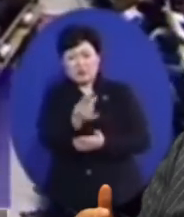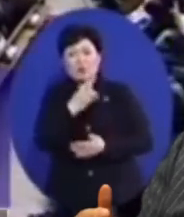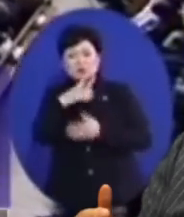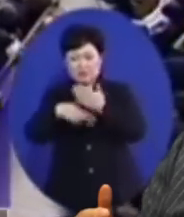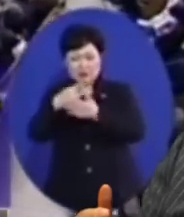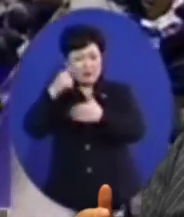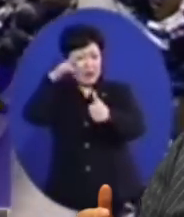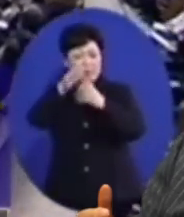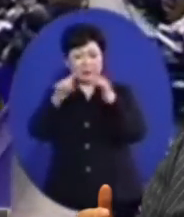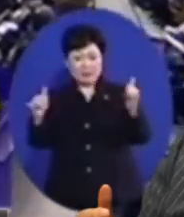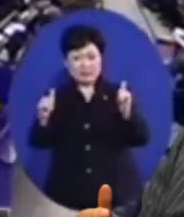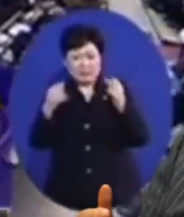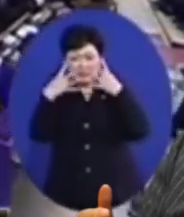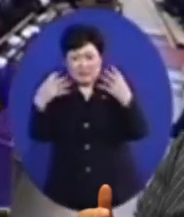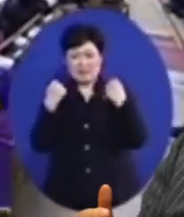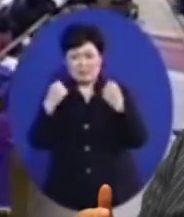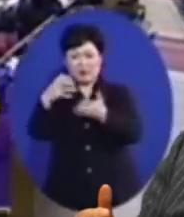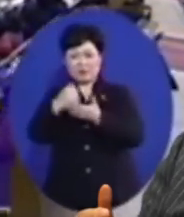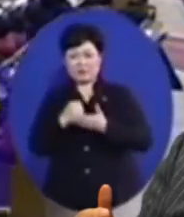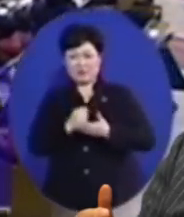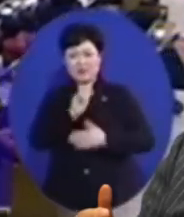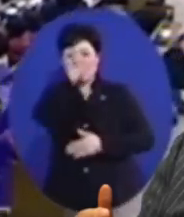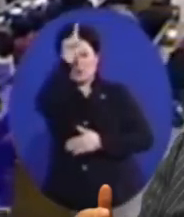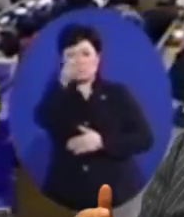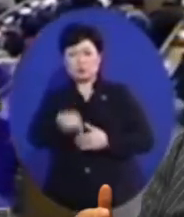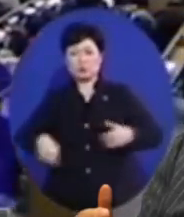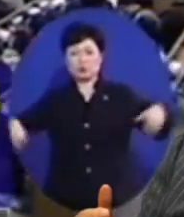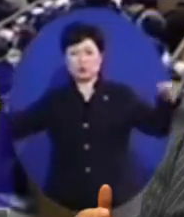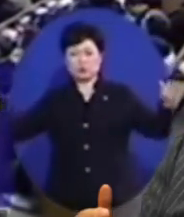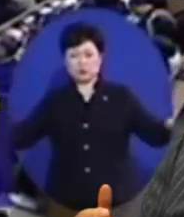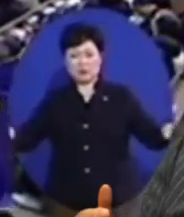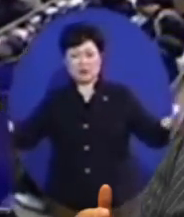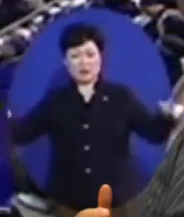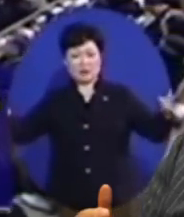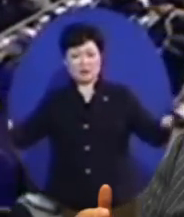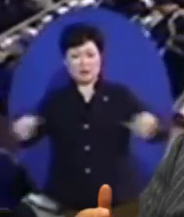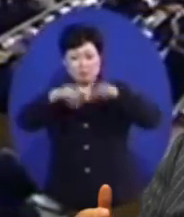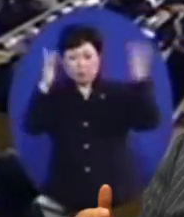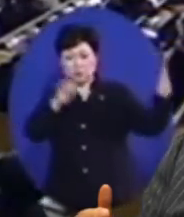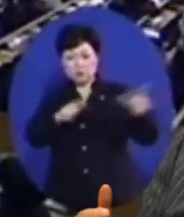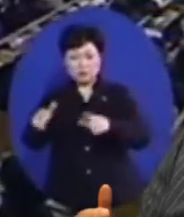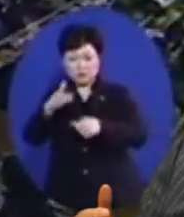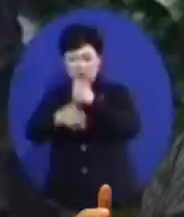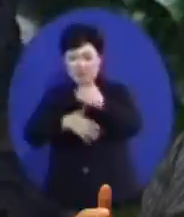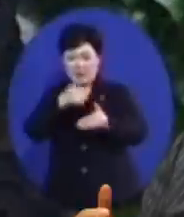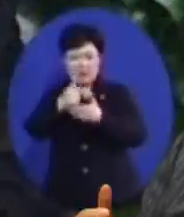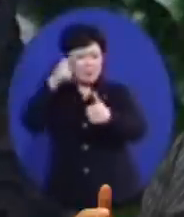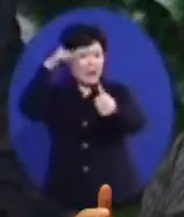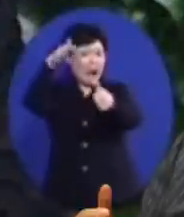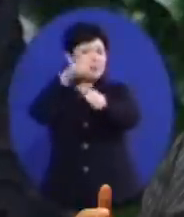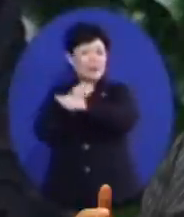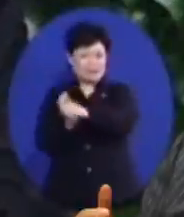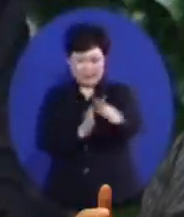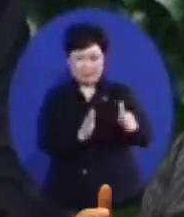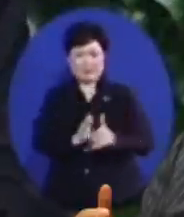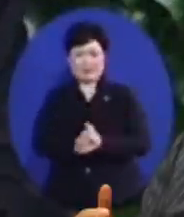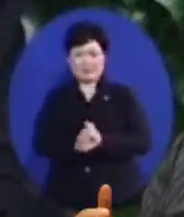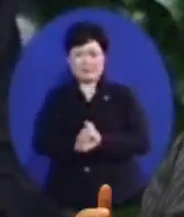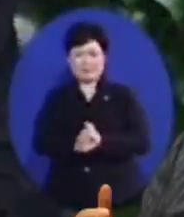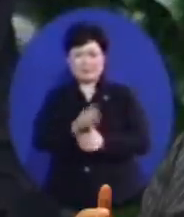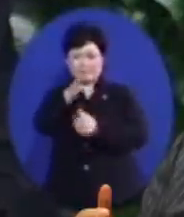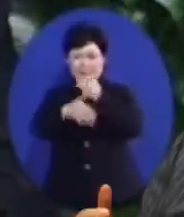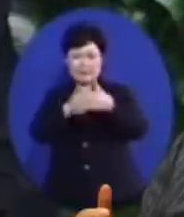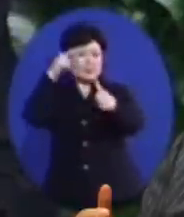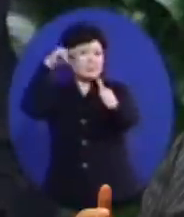야훼를 앙망하는 자는 새 힘을 얻으리니. 그러니까 모든 것에 하나님을 앙망하라는 것입니다.